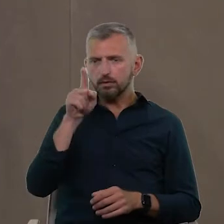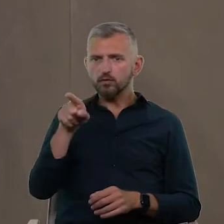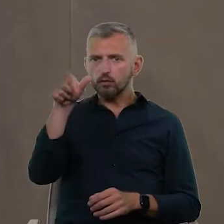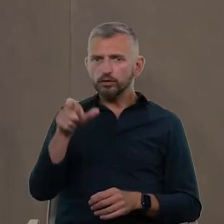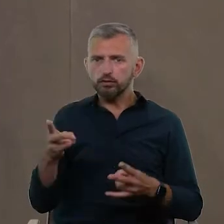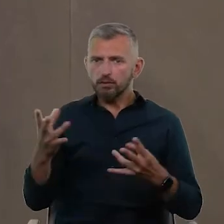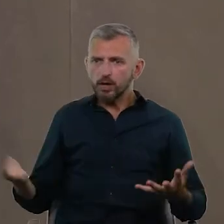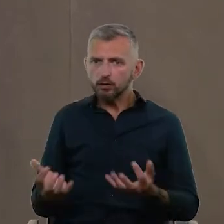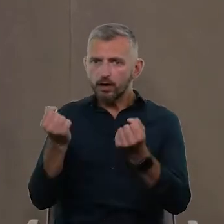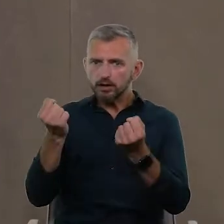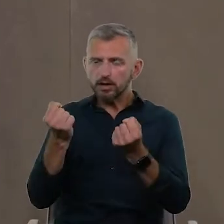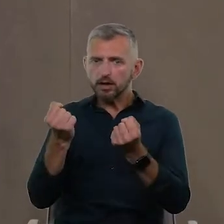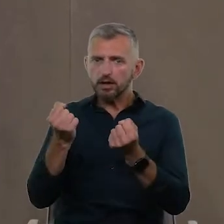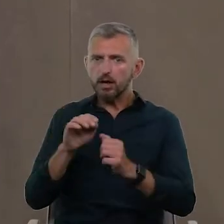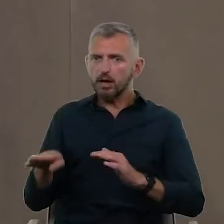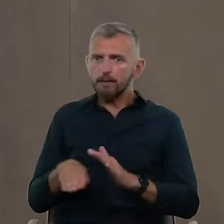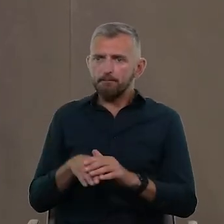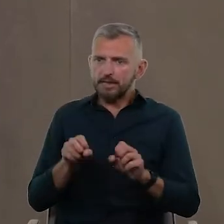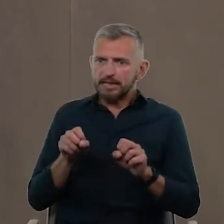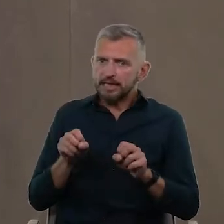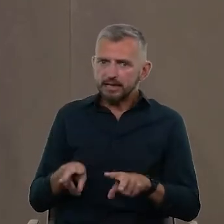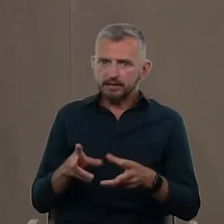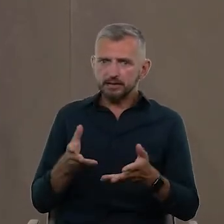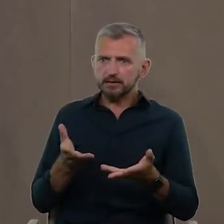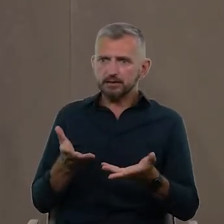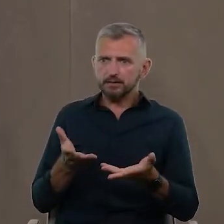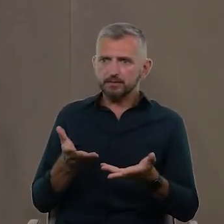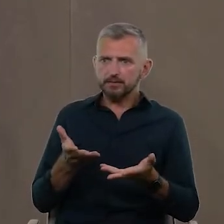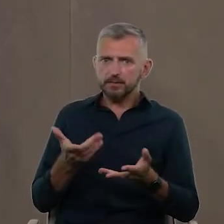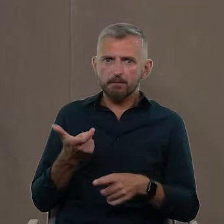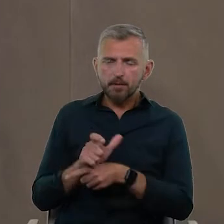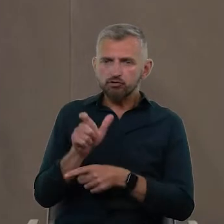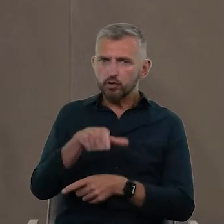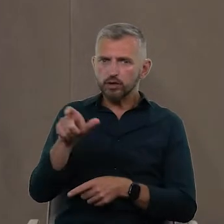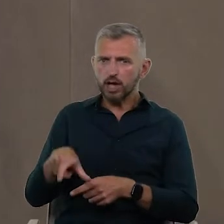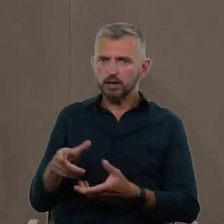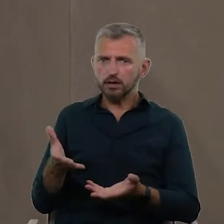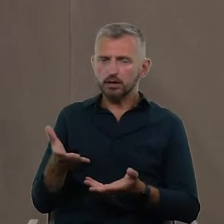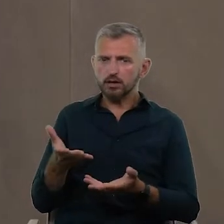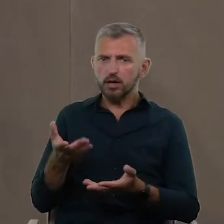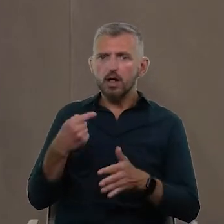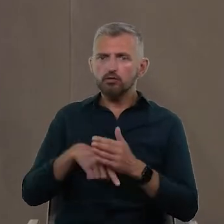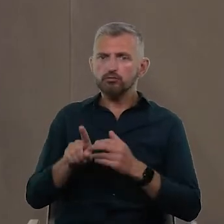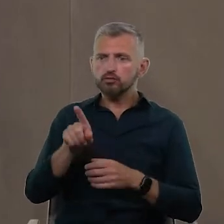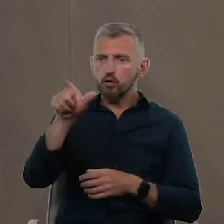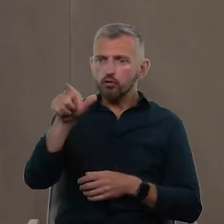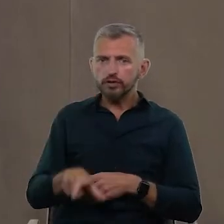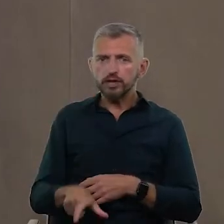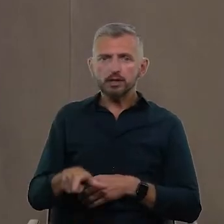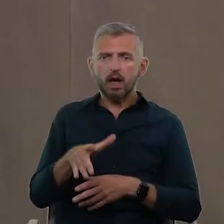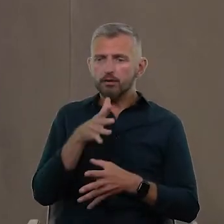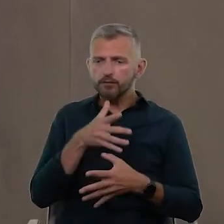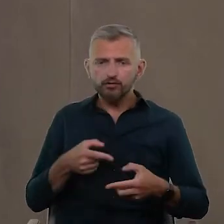треба рятувати, і під ризик йдуть, ну, більше людей. Тобто, що, тому що людина